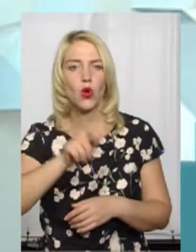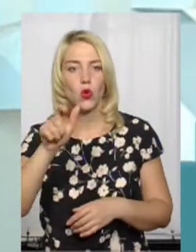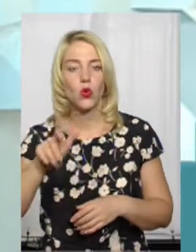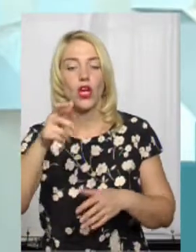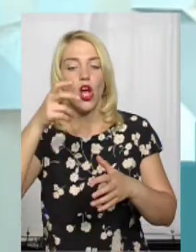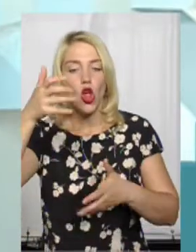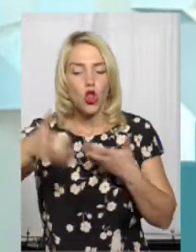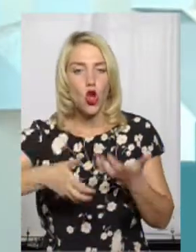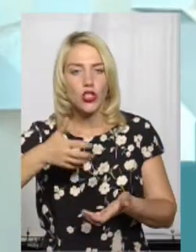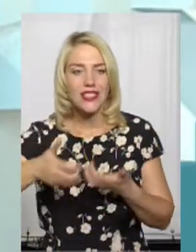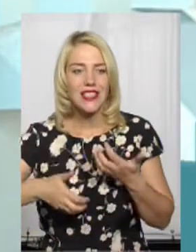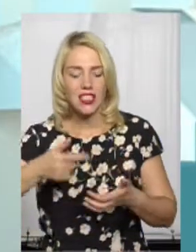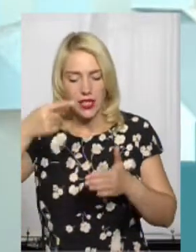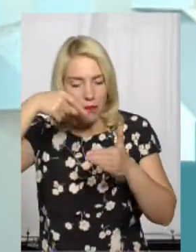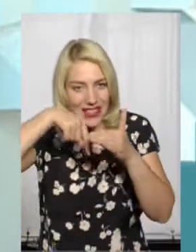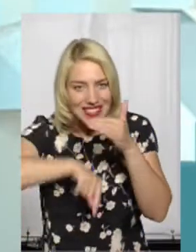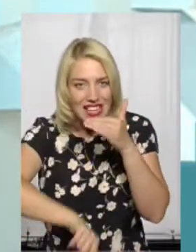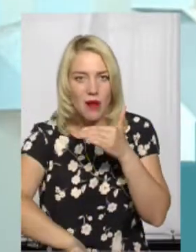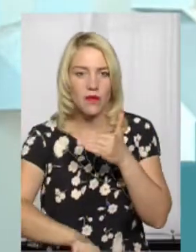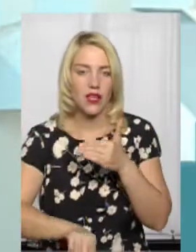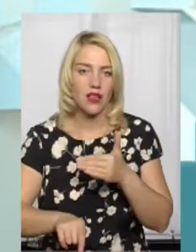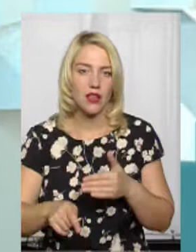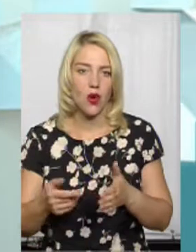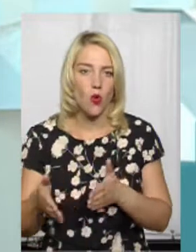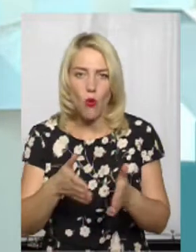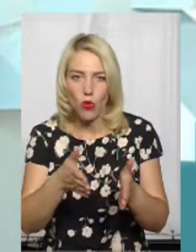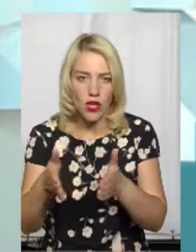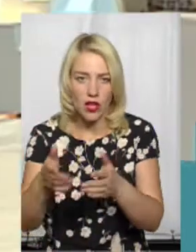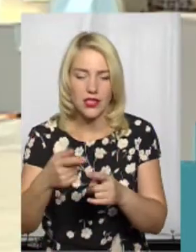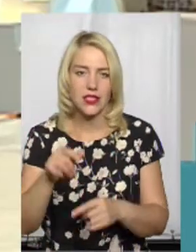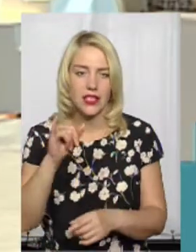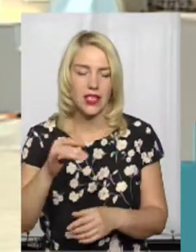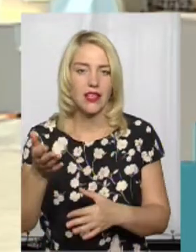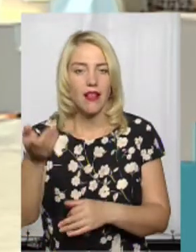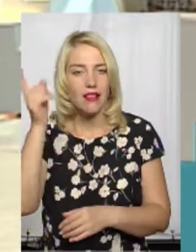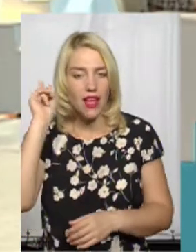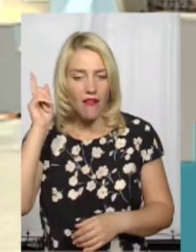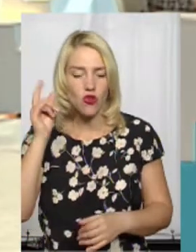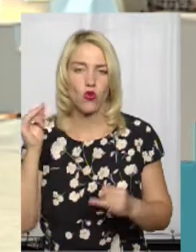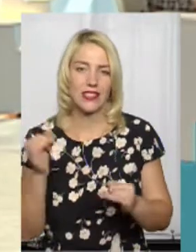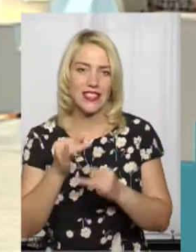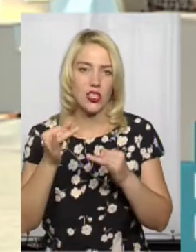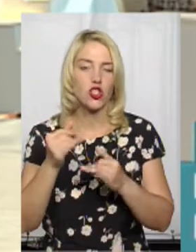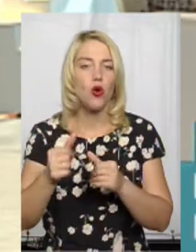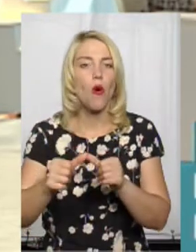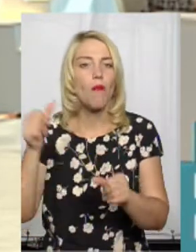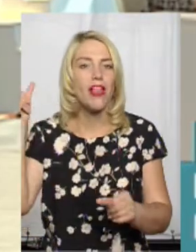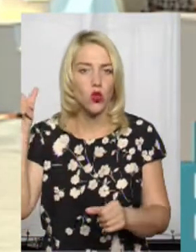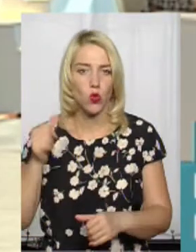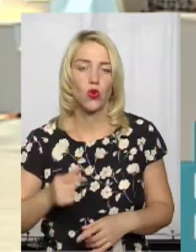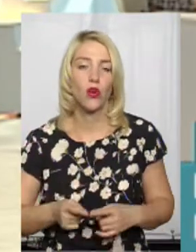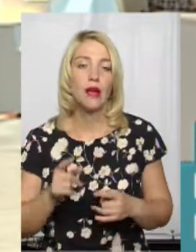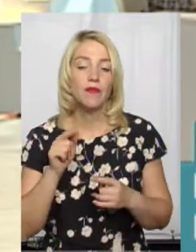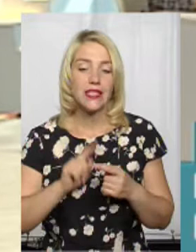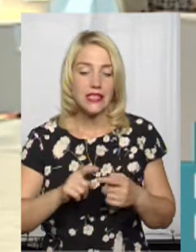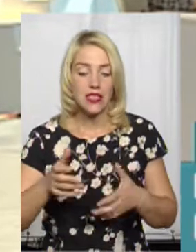дослідженні саме спелеології, підземних комунікацій, ну і давнього історичного минулого. Тобто ці розкопки